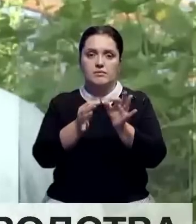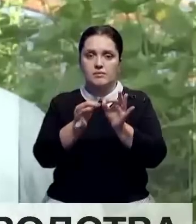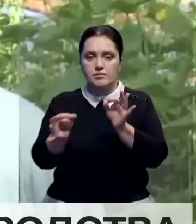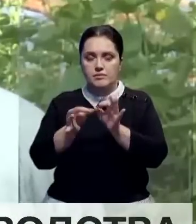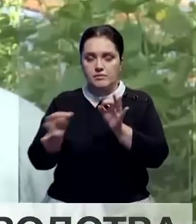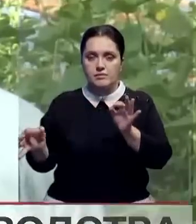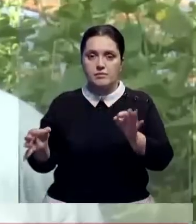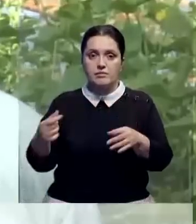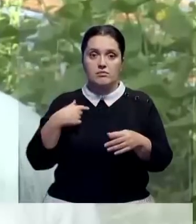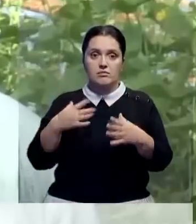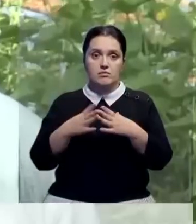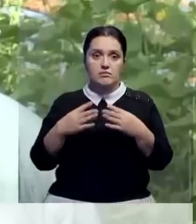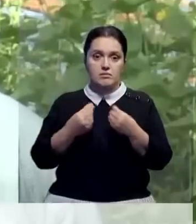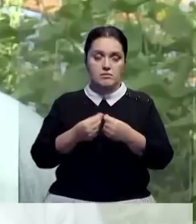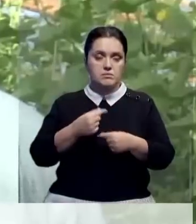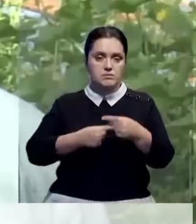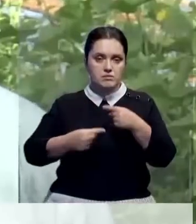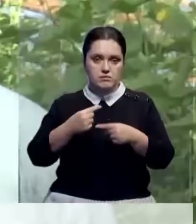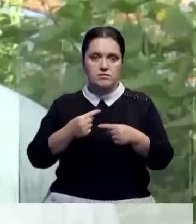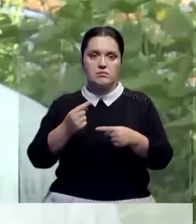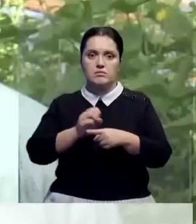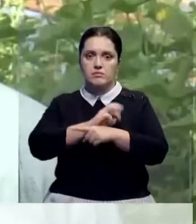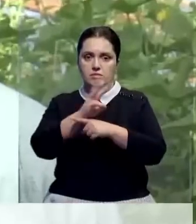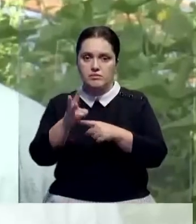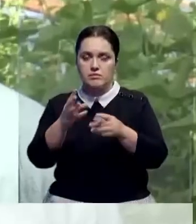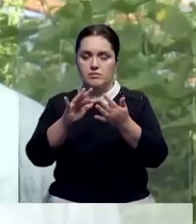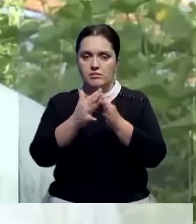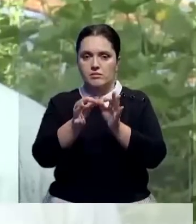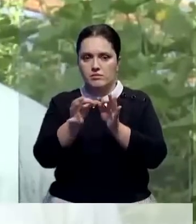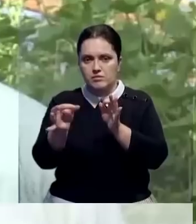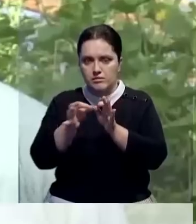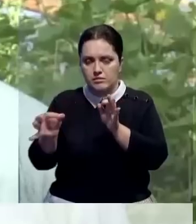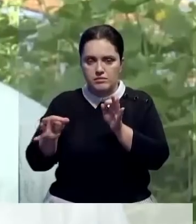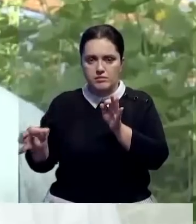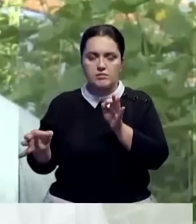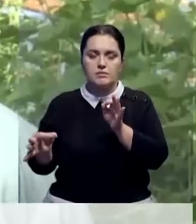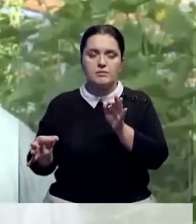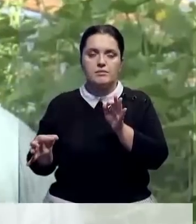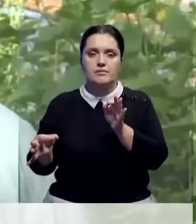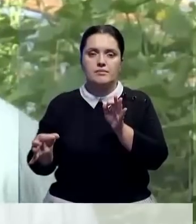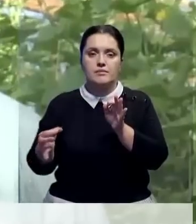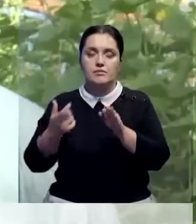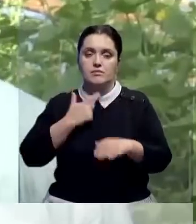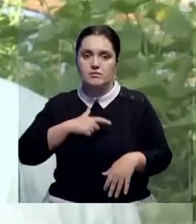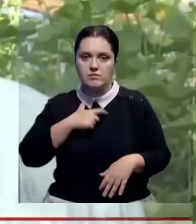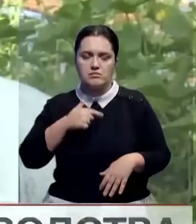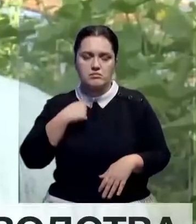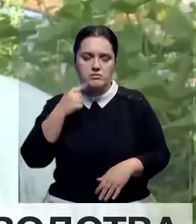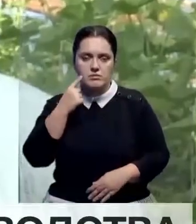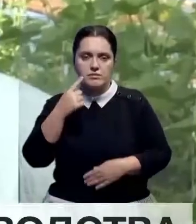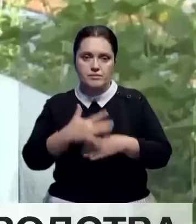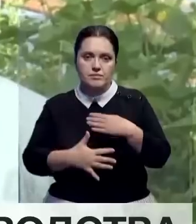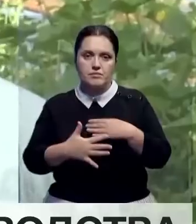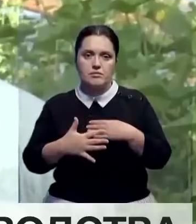Овощеводство стало нашим семейным делом. Огурцами обеспечиваем жителей Киекта, Моинта, Босага и поселка Агадыр. Для себя я четко понял, что нет